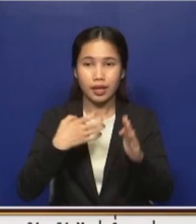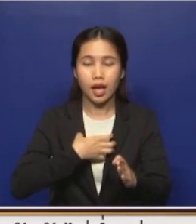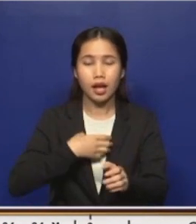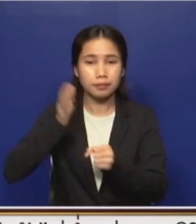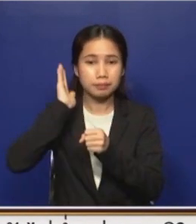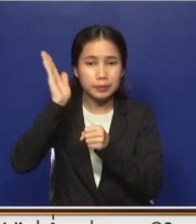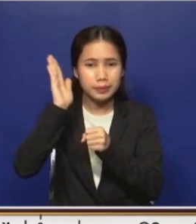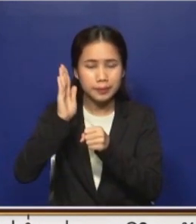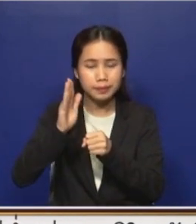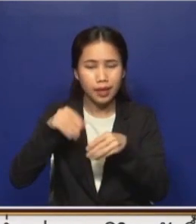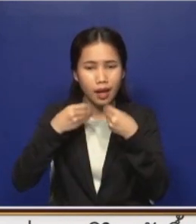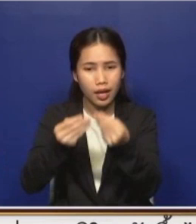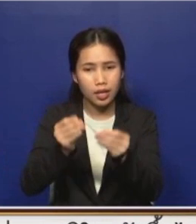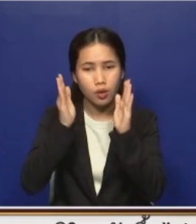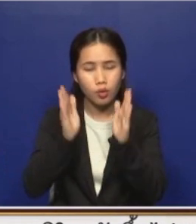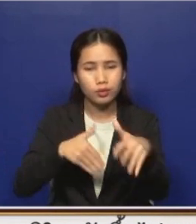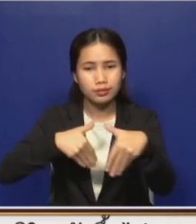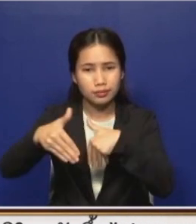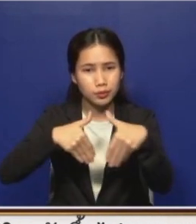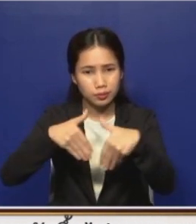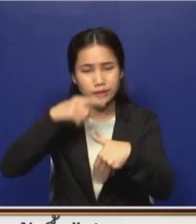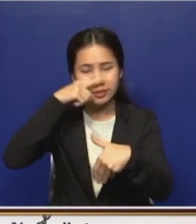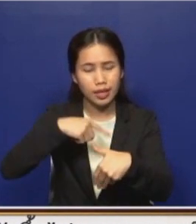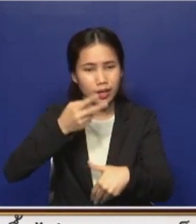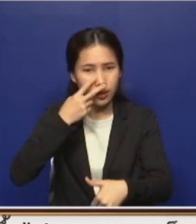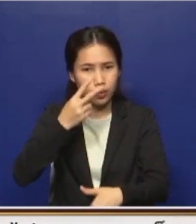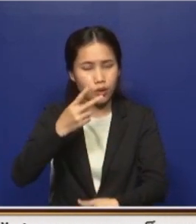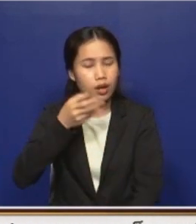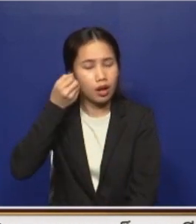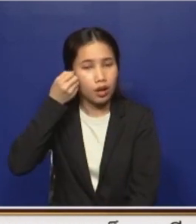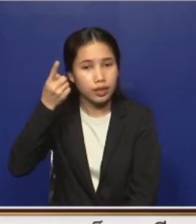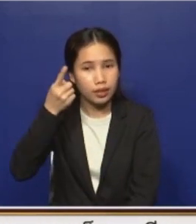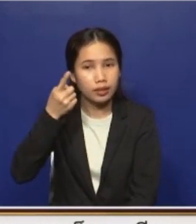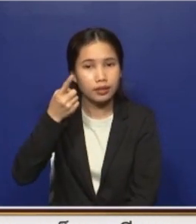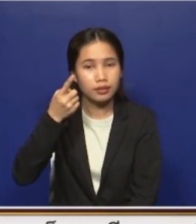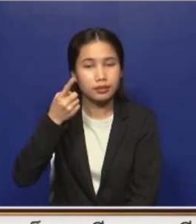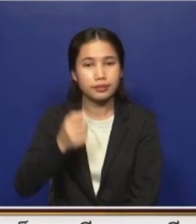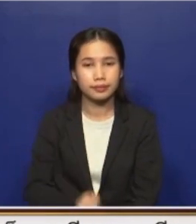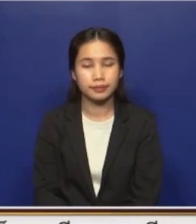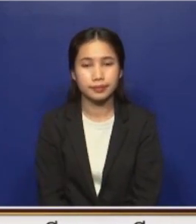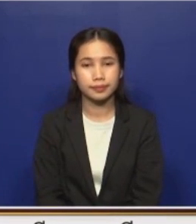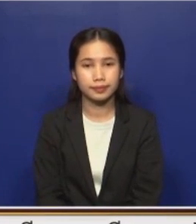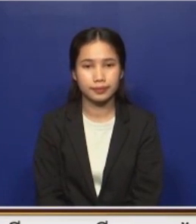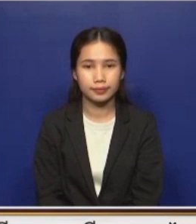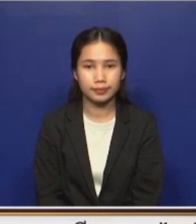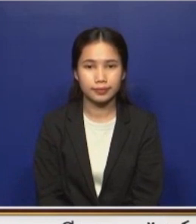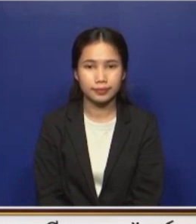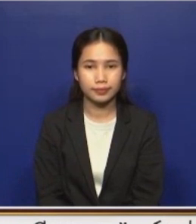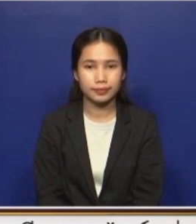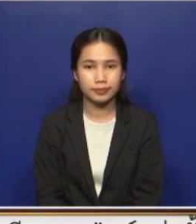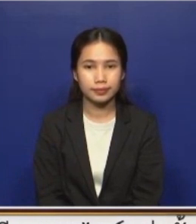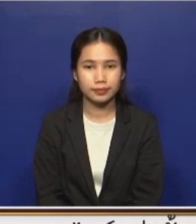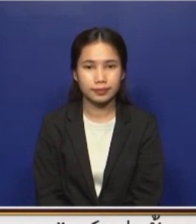เขานับปีท่านสังเกตไหมผมเน้นให้เห็นว่ามกราถึงธันวา63อันนี้คือปีปฏิทินมันต่างกับปีงบประมาณน